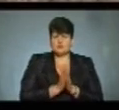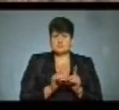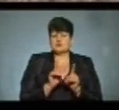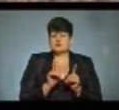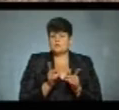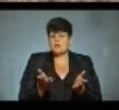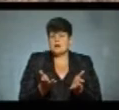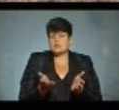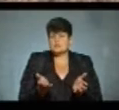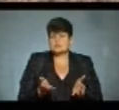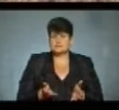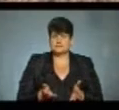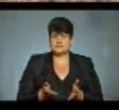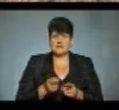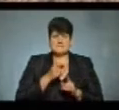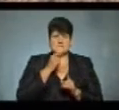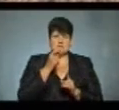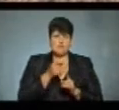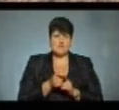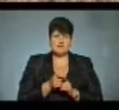якось відповідальні